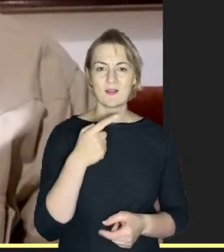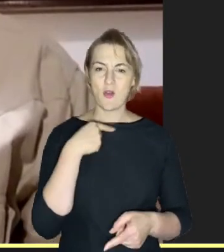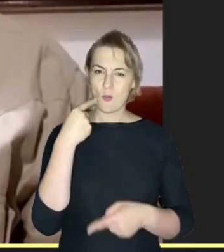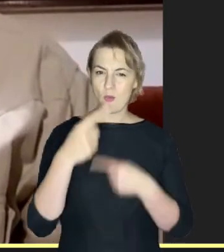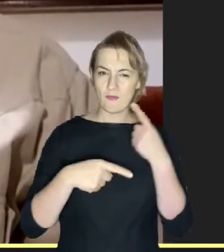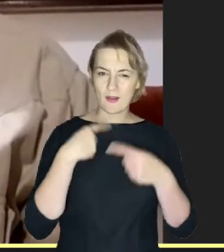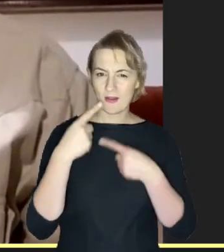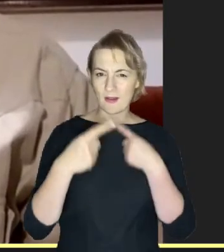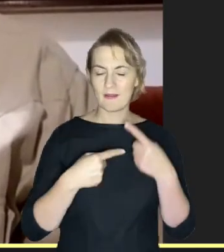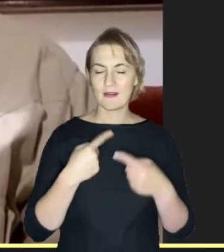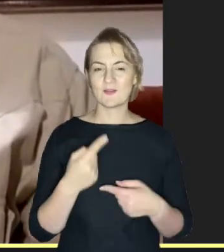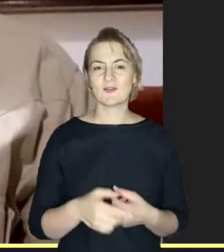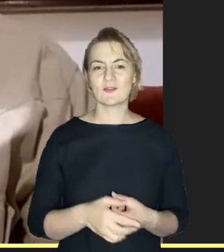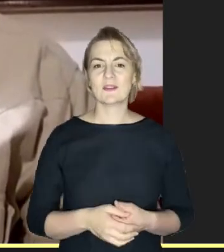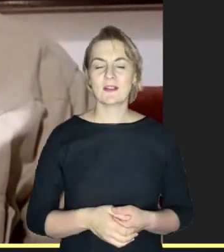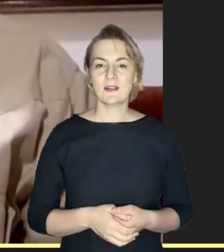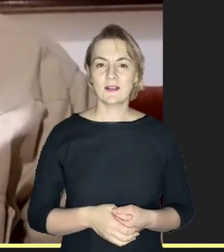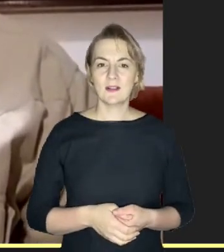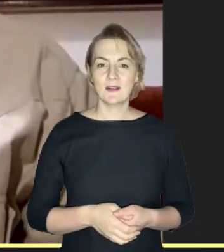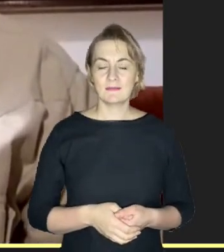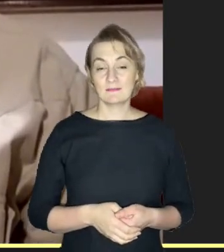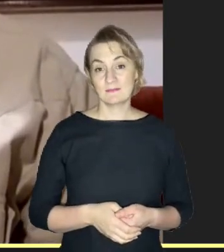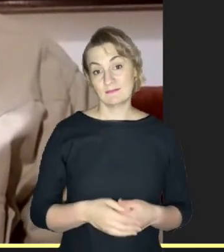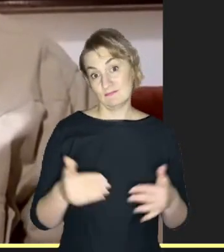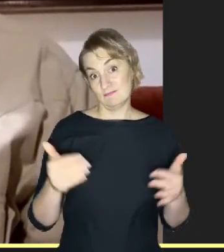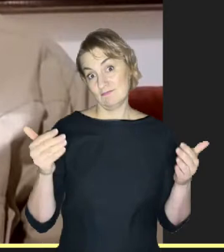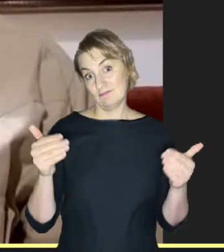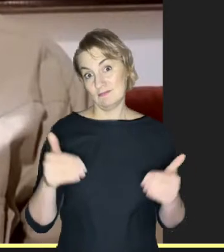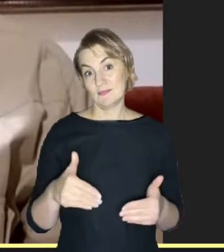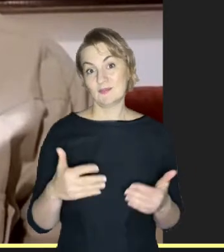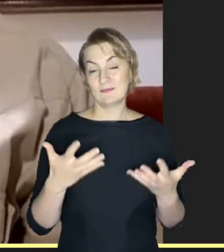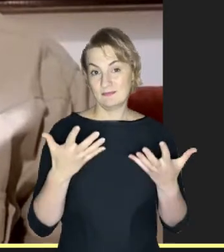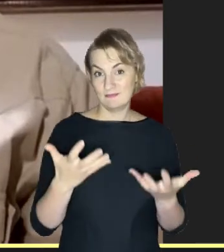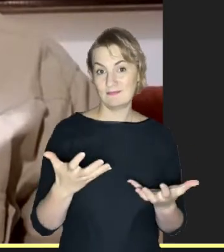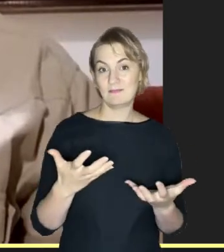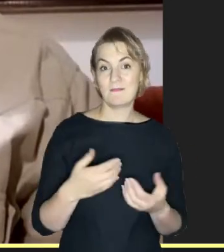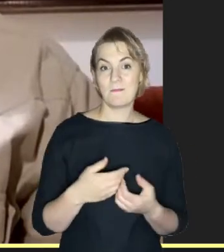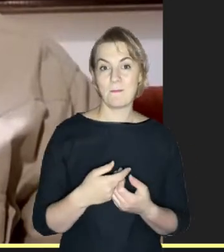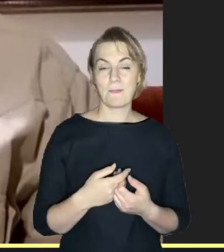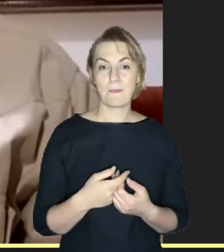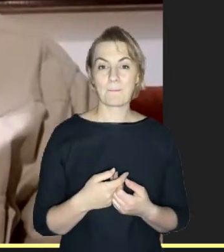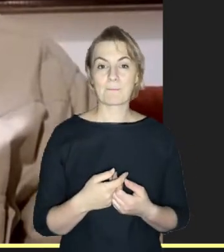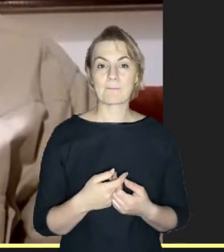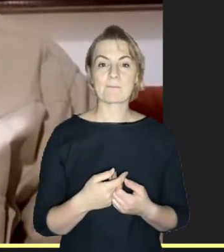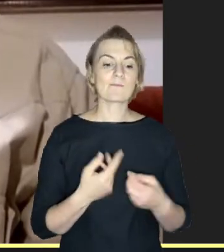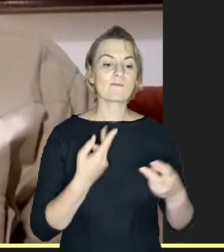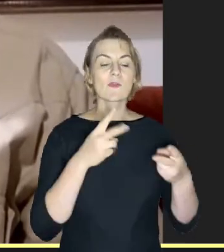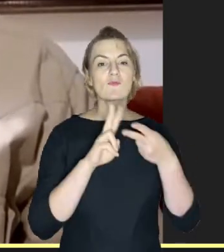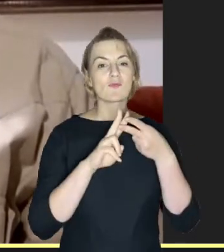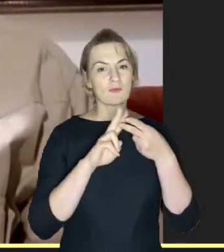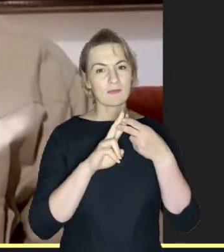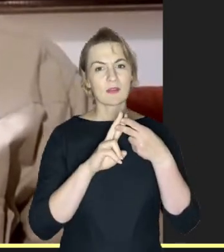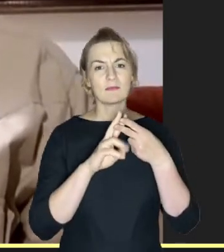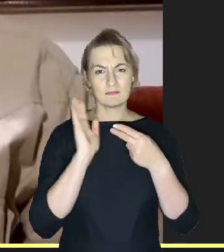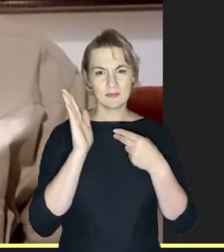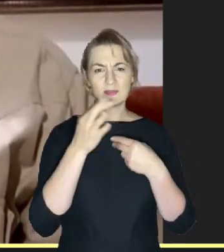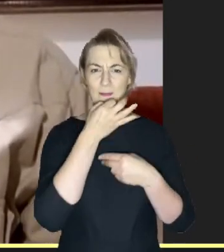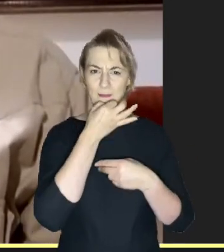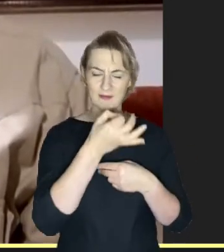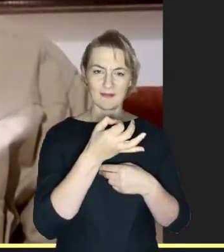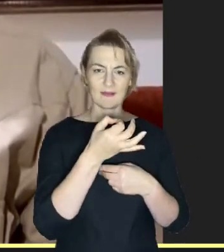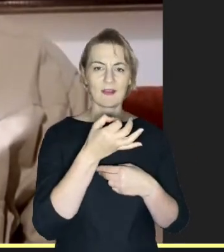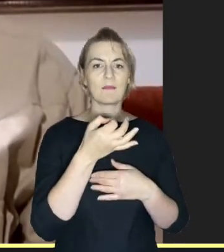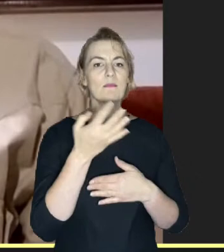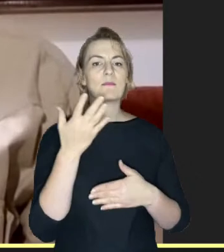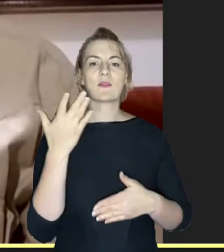wypowiadasz, recytujesz. Może Piotrze, umówimy się tak, że ty jeszcze zadasz pytanie, a ten